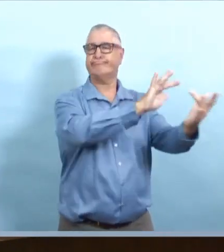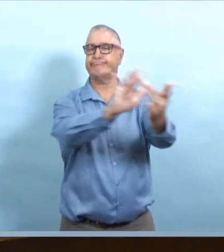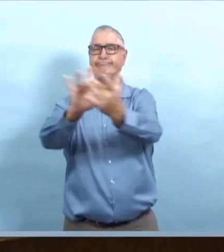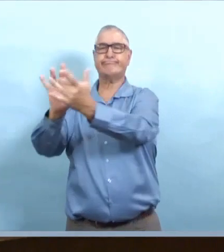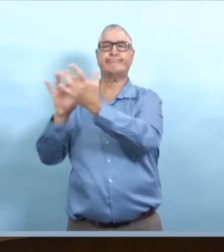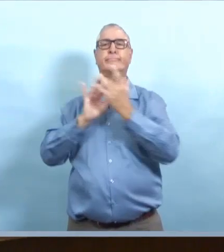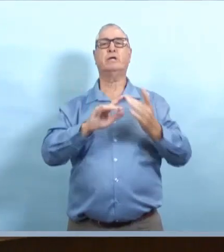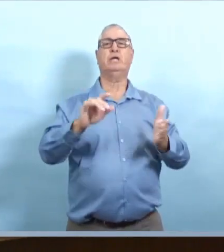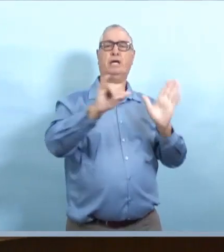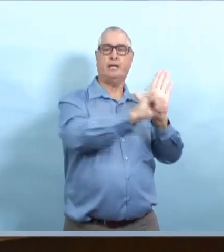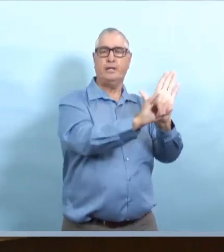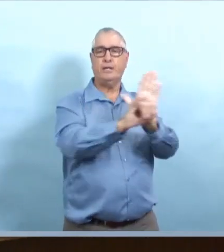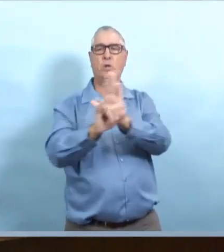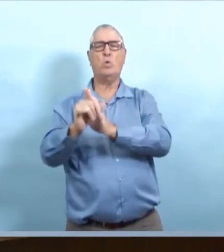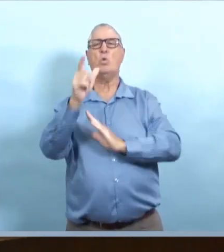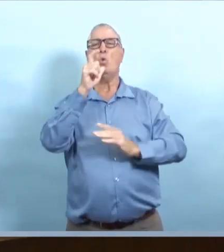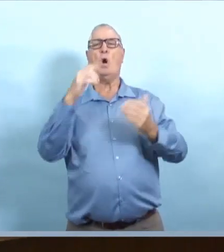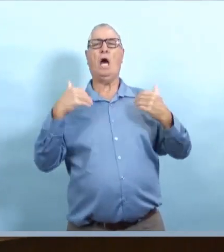et